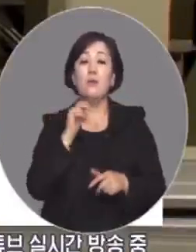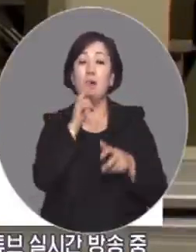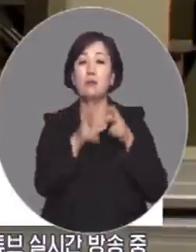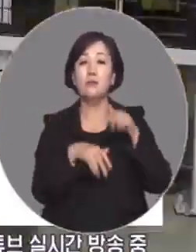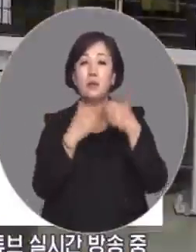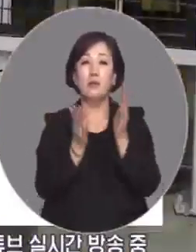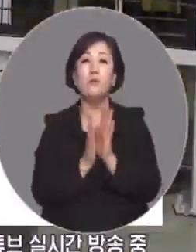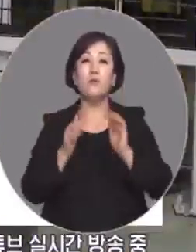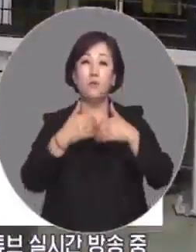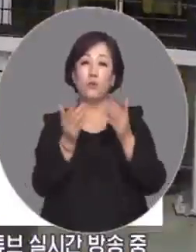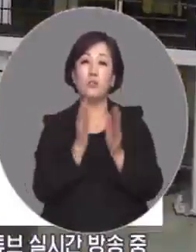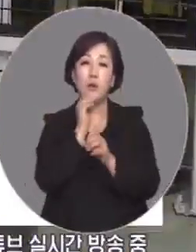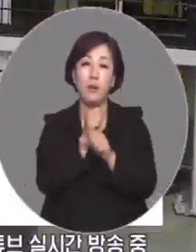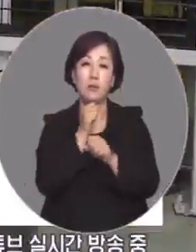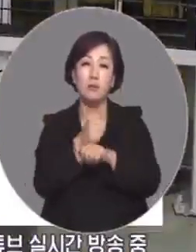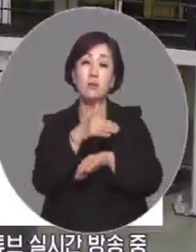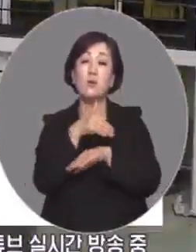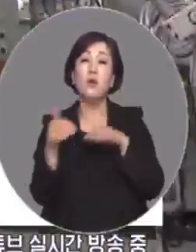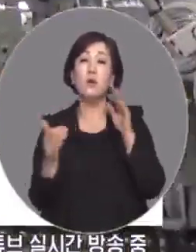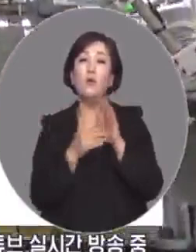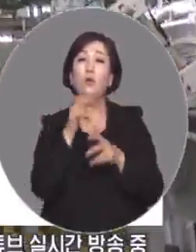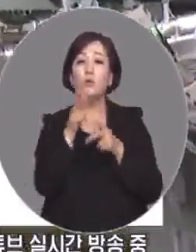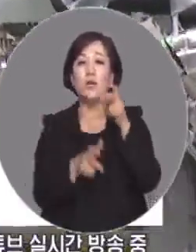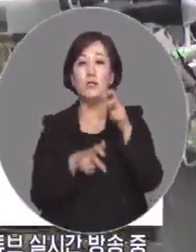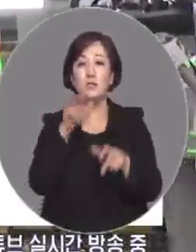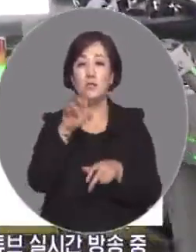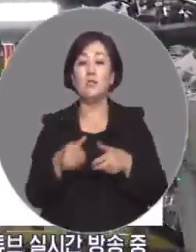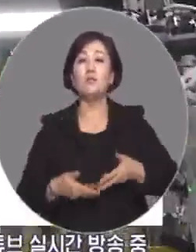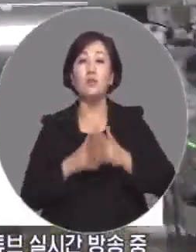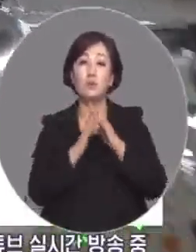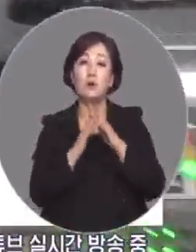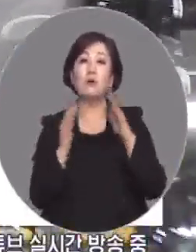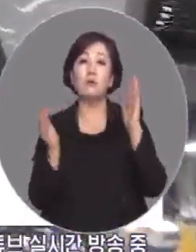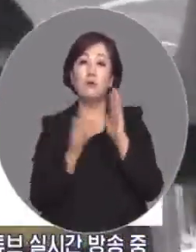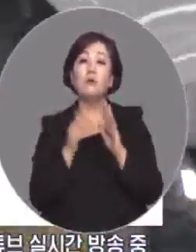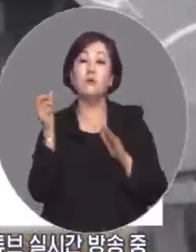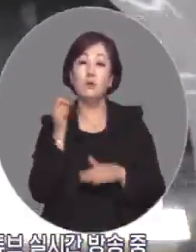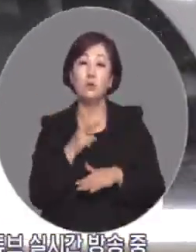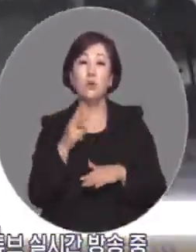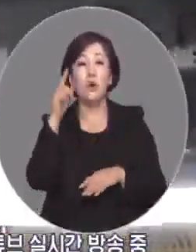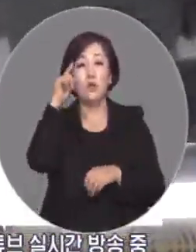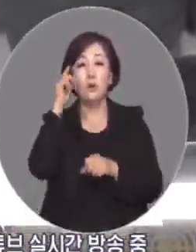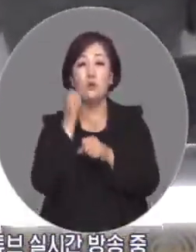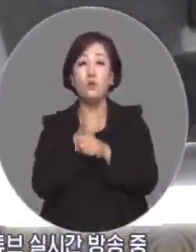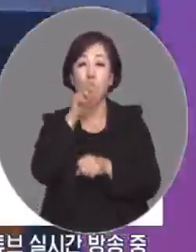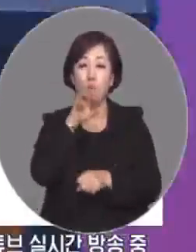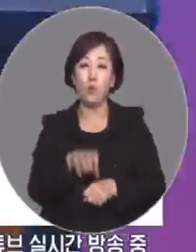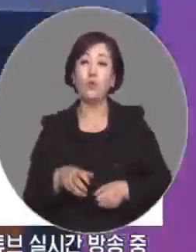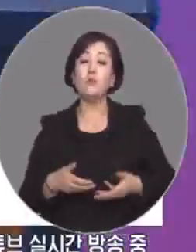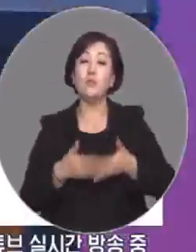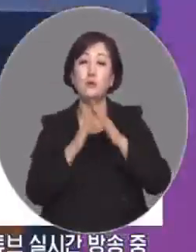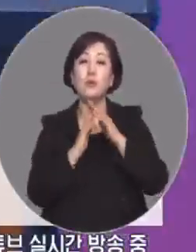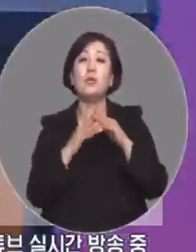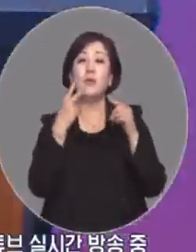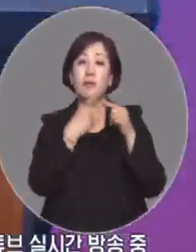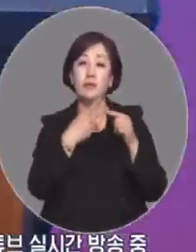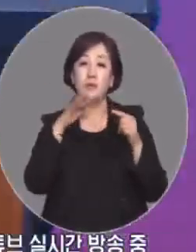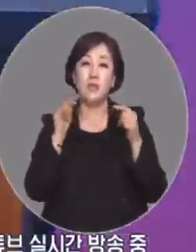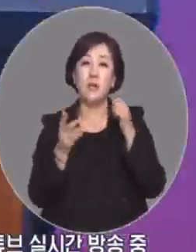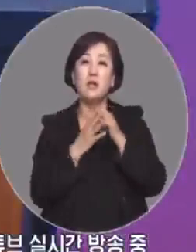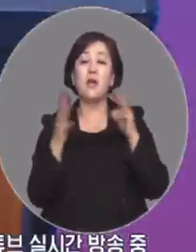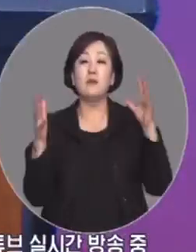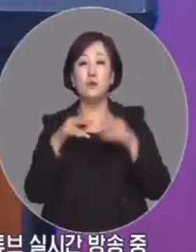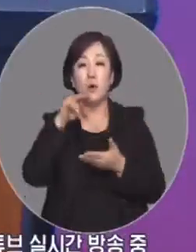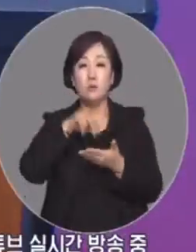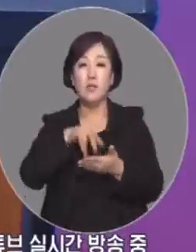산업군이 형성될 수 있도록 산업단지 조성이라든지 그다음에 연구기관 설립 2차 전지